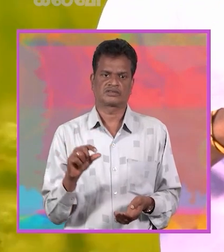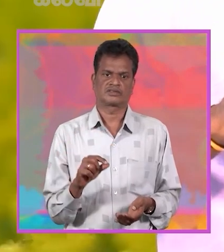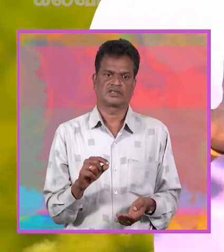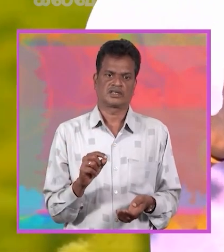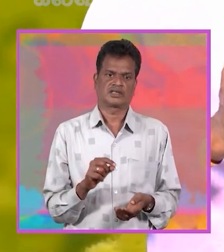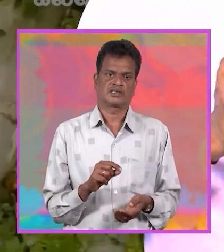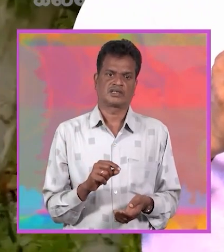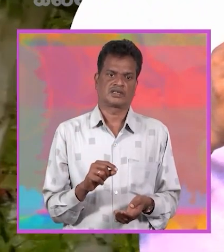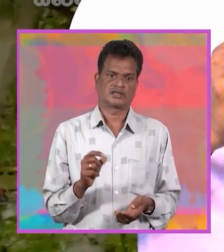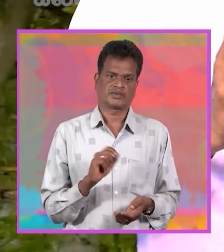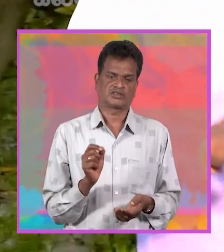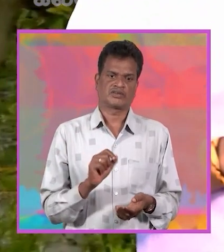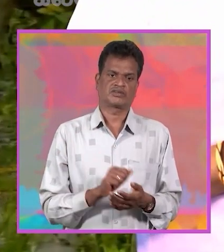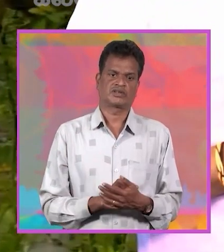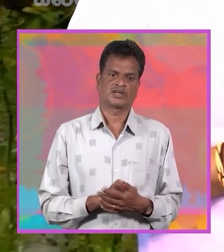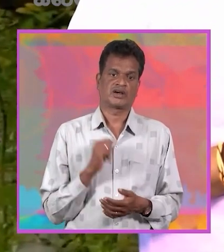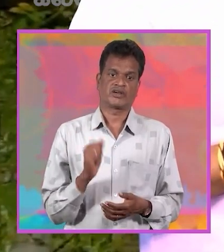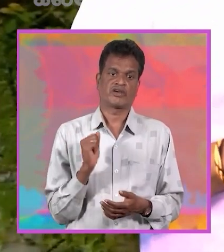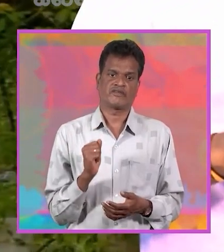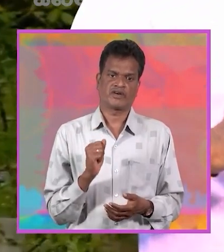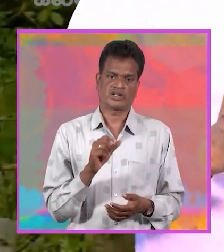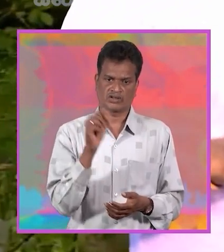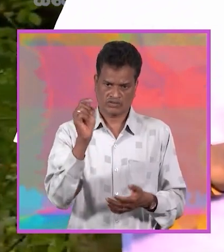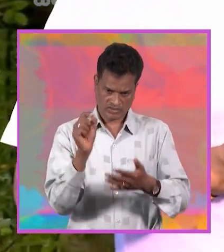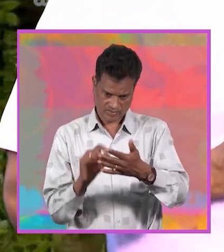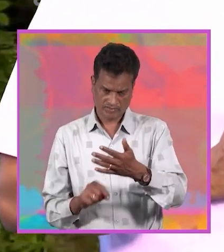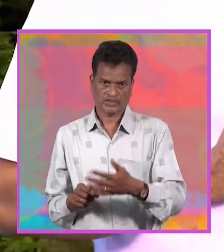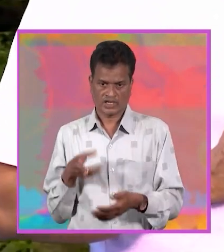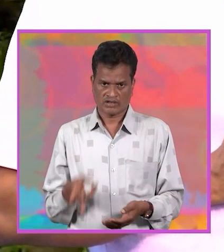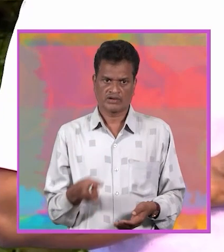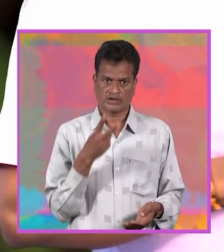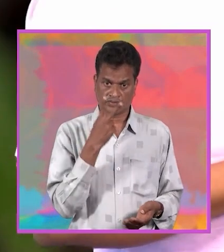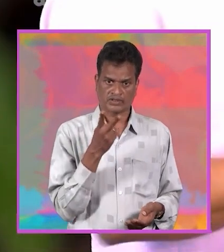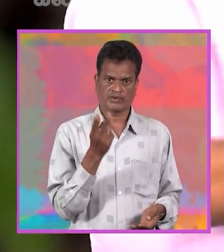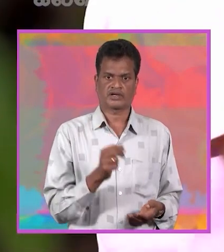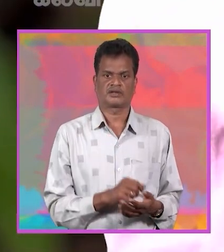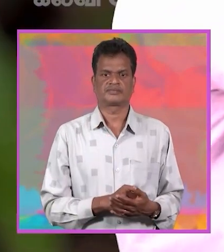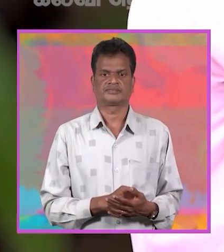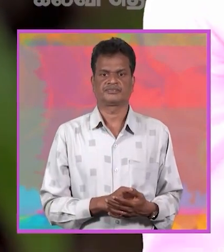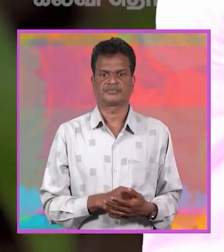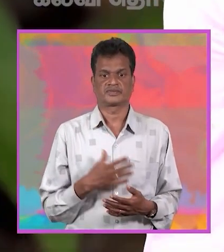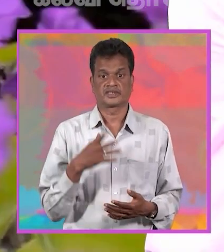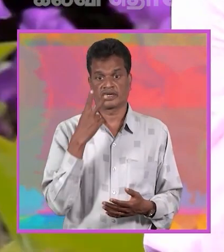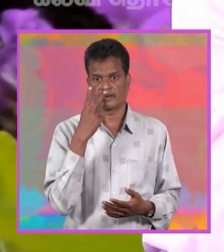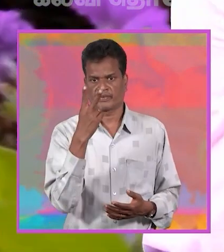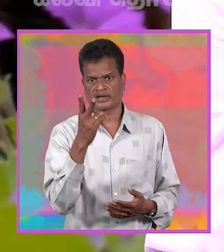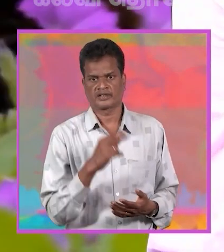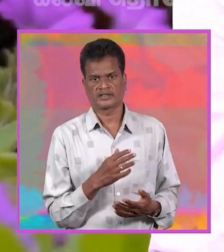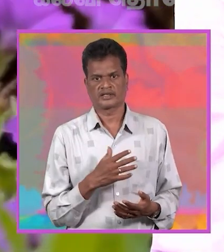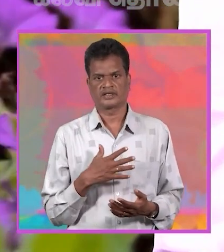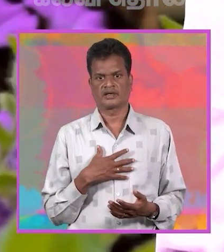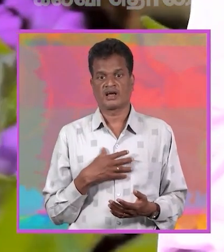பெயர் சொற்களை வைத்துக்கொண்டு எவ்வாறு தொடர் அமைப்பது என்பதை பற்றி இப்பொழுது பார்க்கலாம். இங்கே பாருங்கள்,